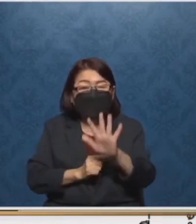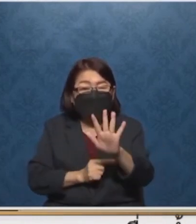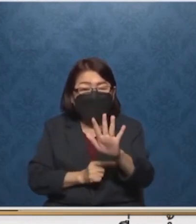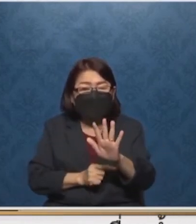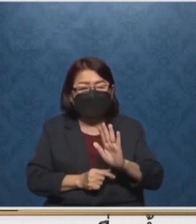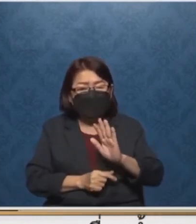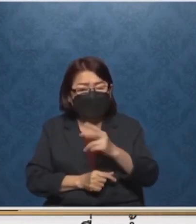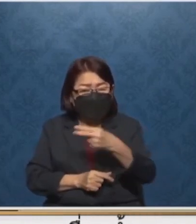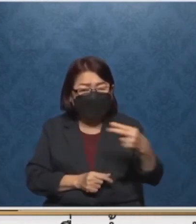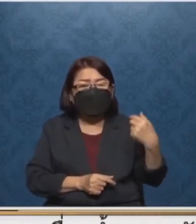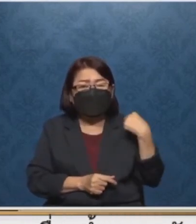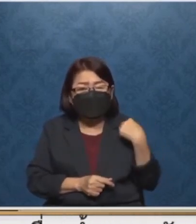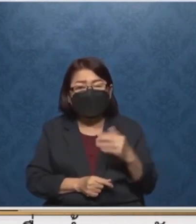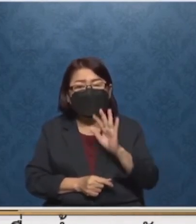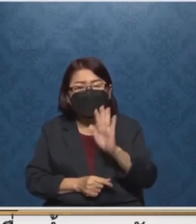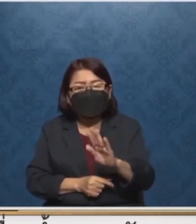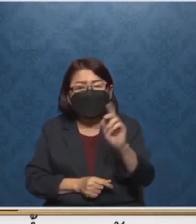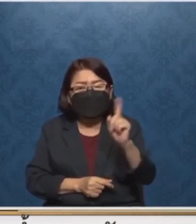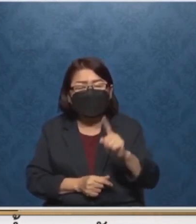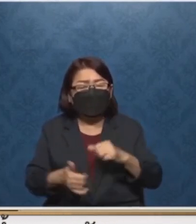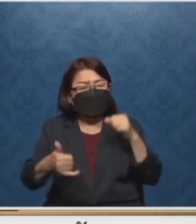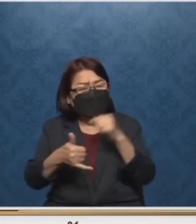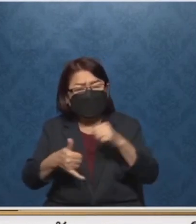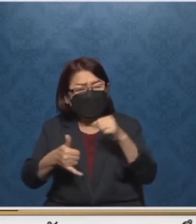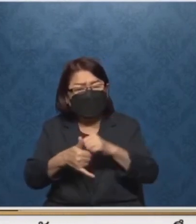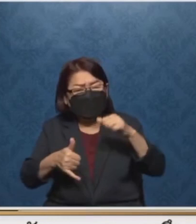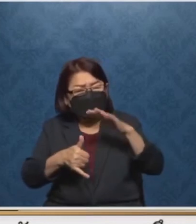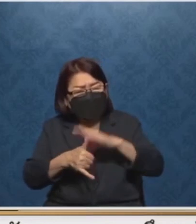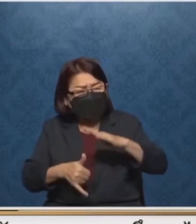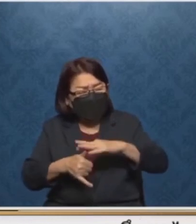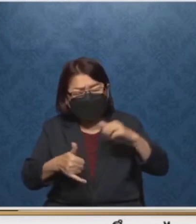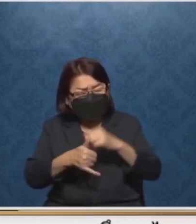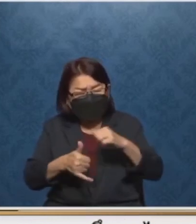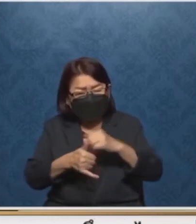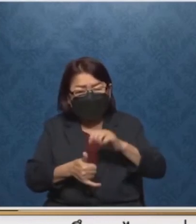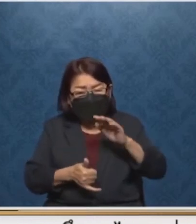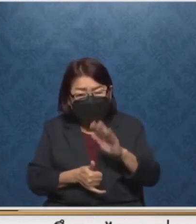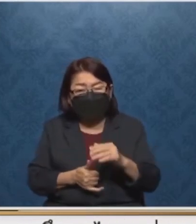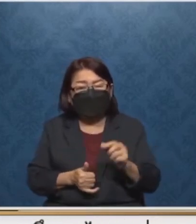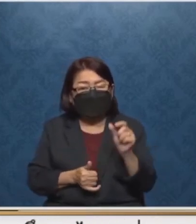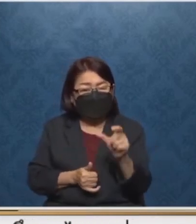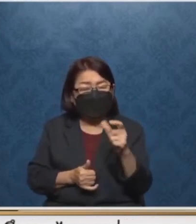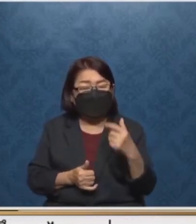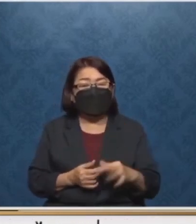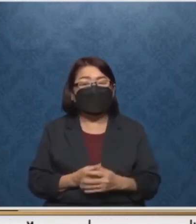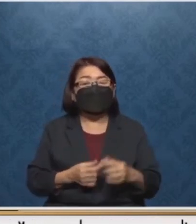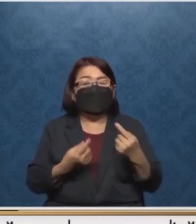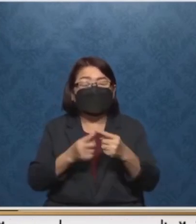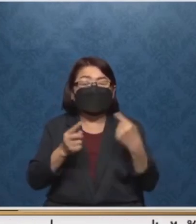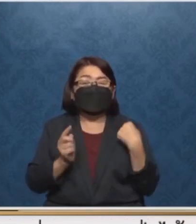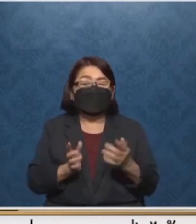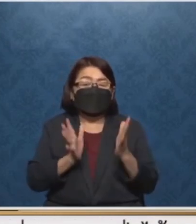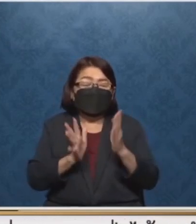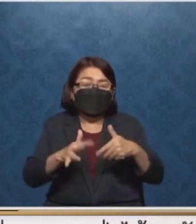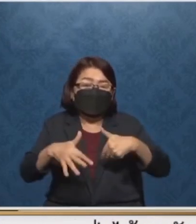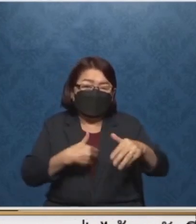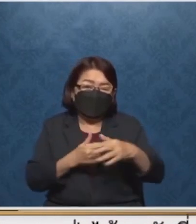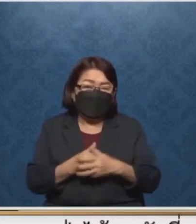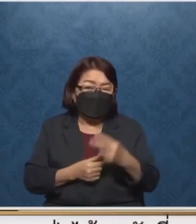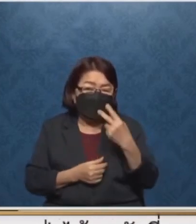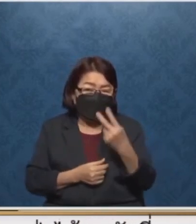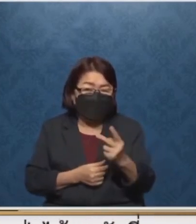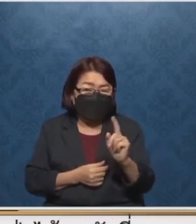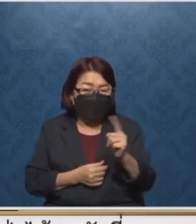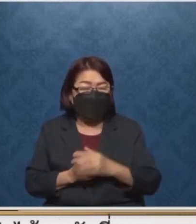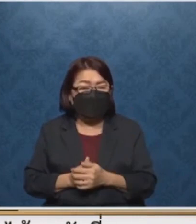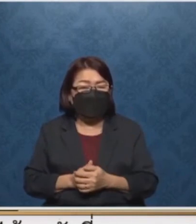การป้องข้อห้ามในการซ้อมทรมานและทั้งที่มีภาคประชาสังคมมีกลุ่มก้อนในสังคม